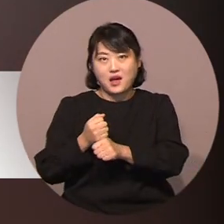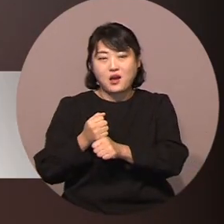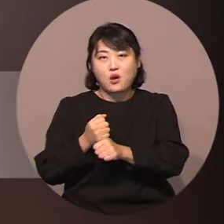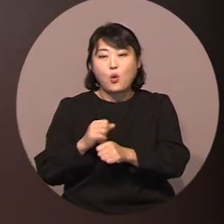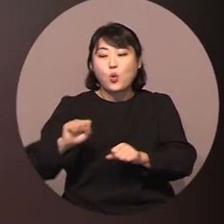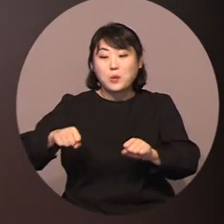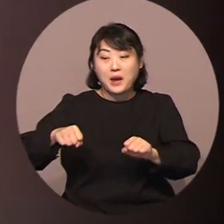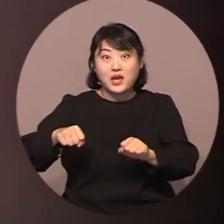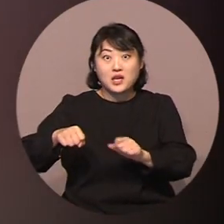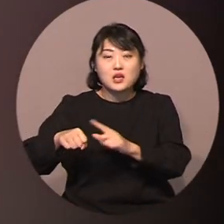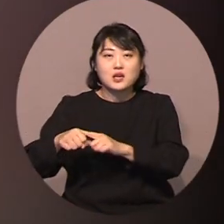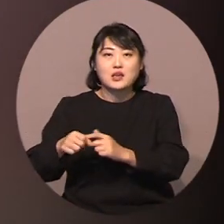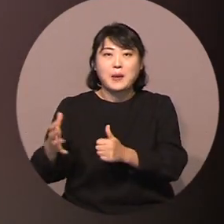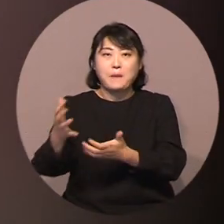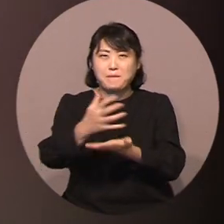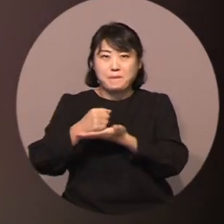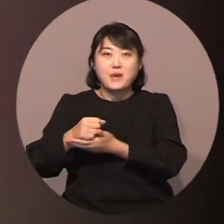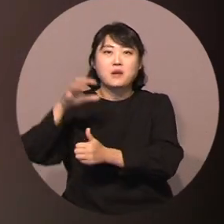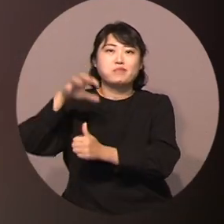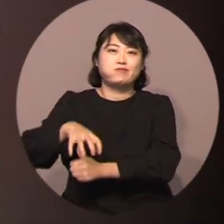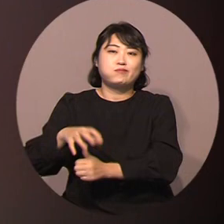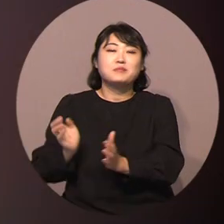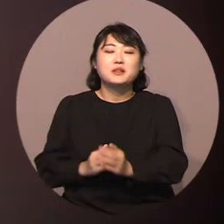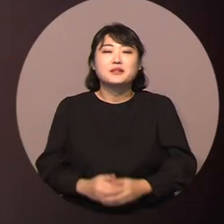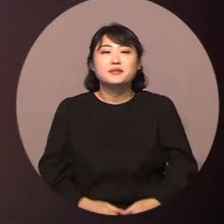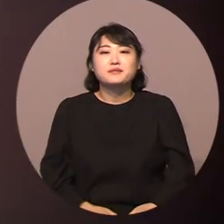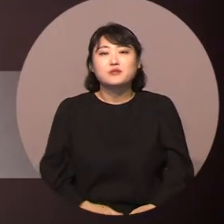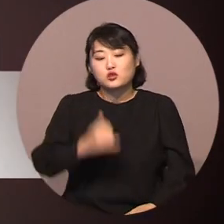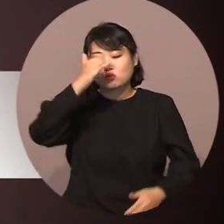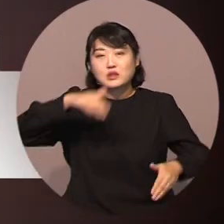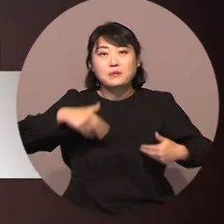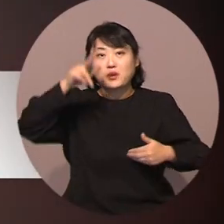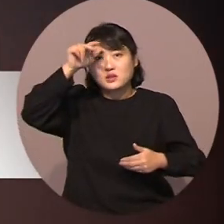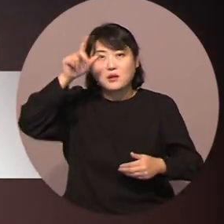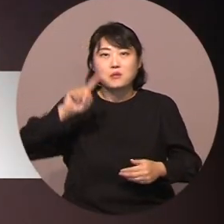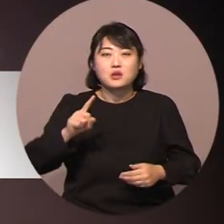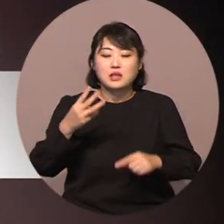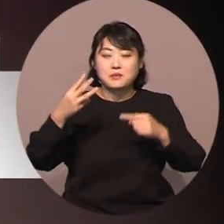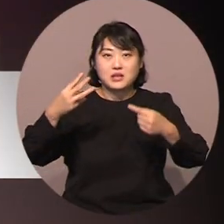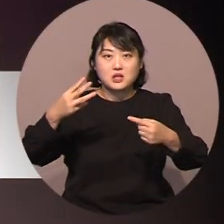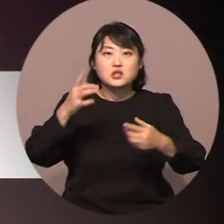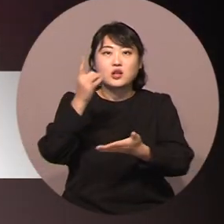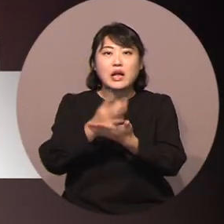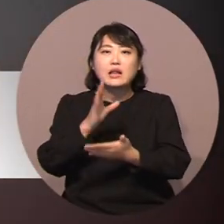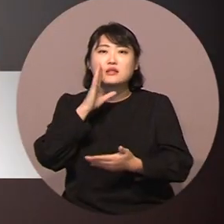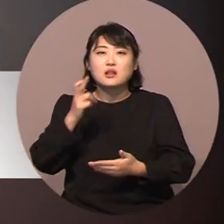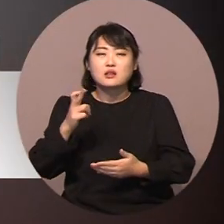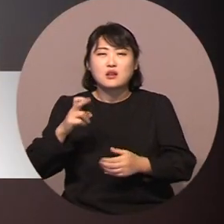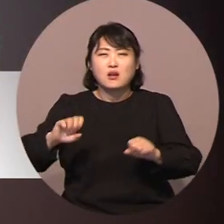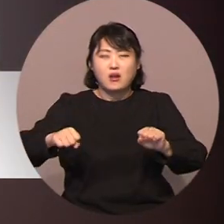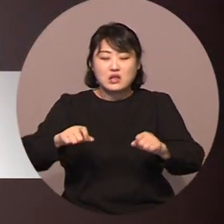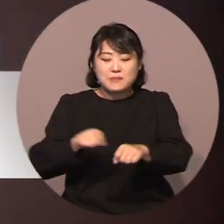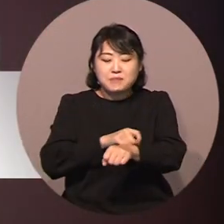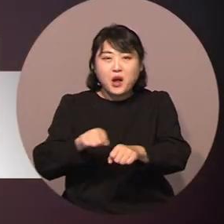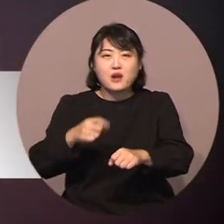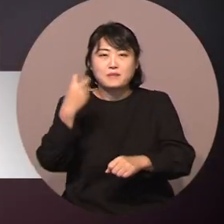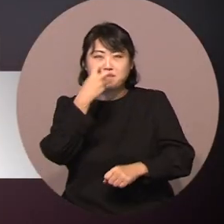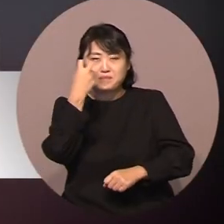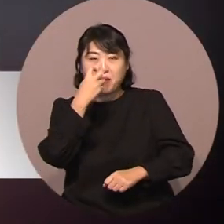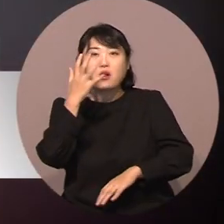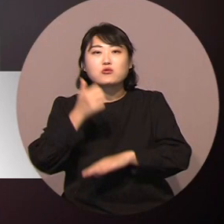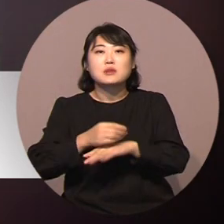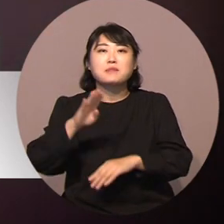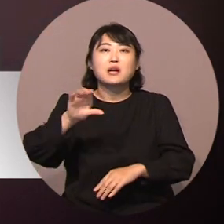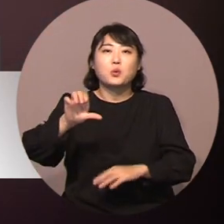오토바이는 압수 당했습니다 중남 경찰은 일절을 맞아 천안과 아산에서 폭주족 특별 단속을 버려